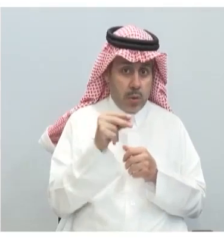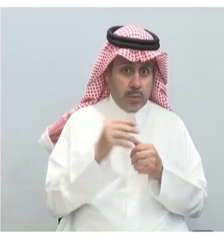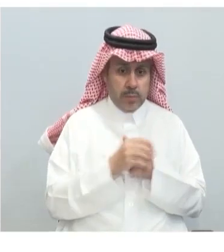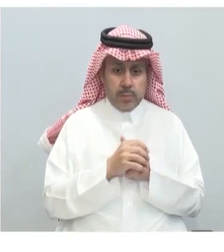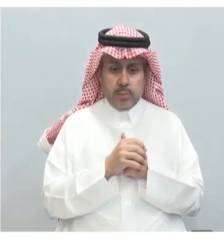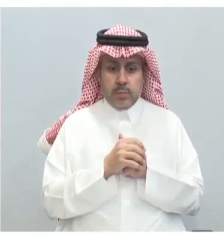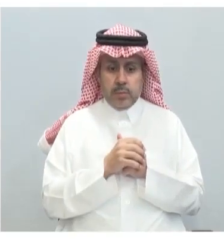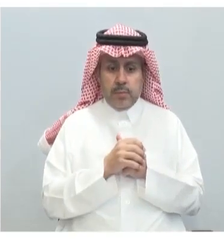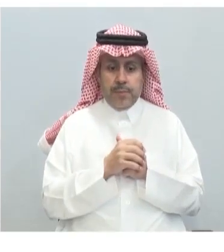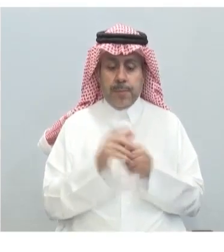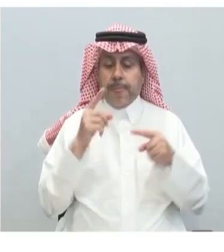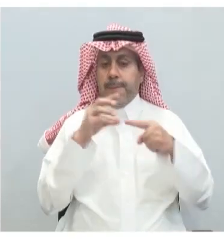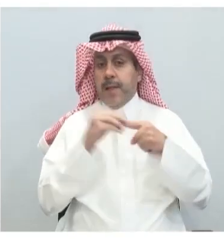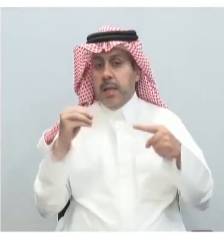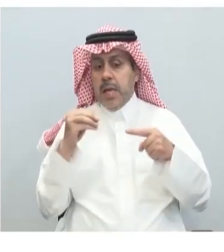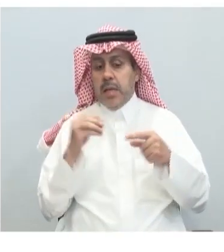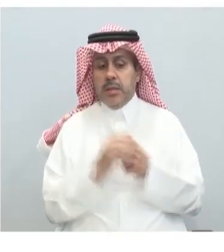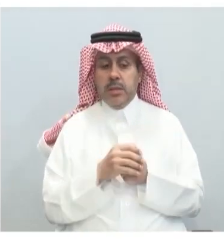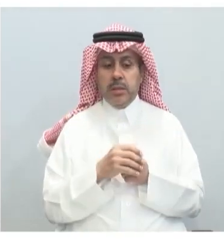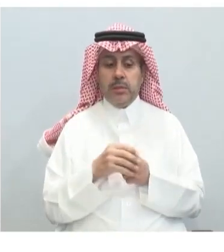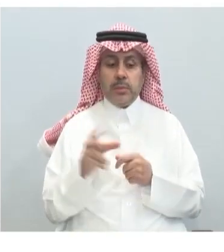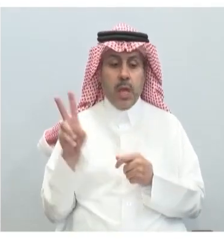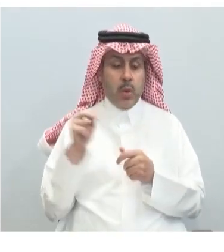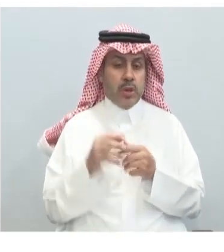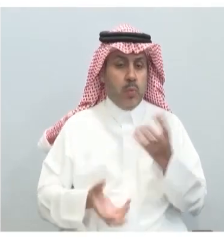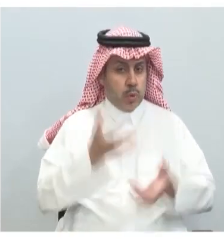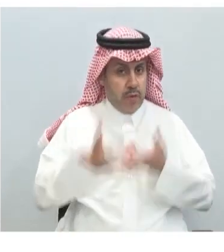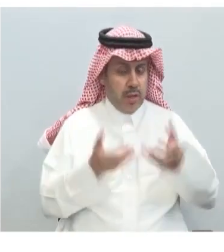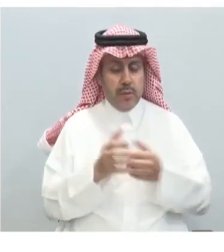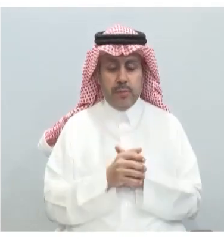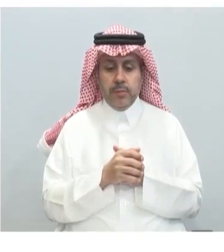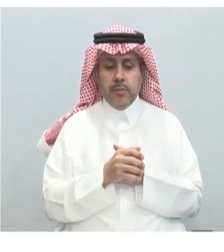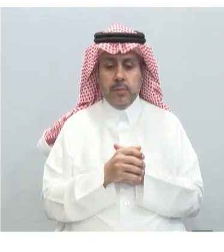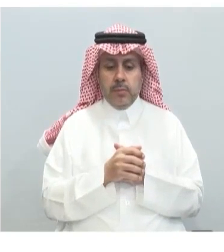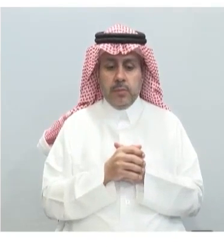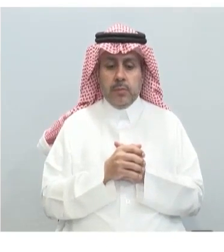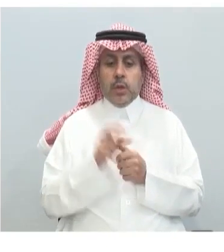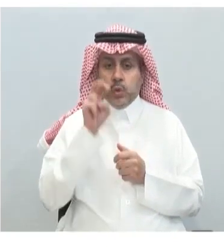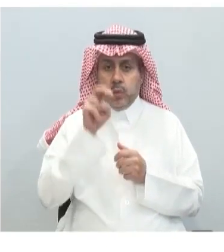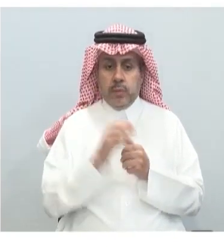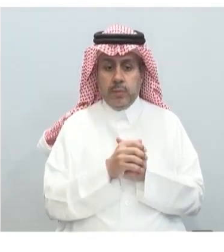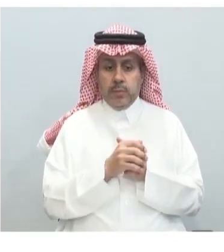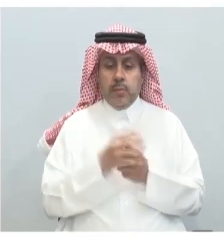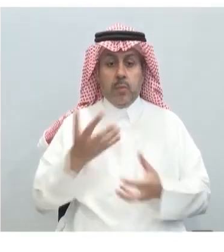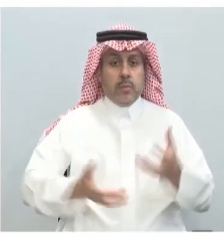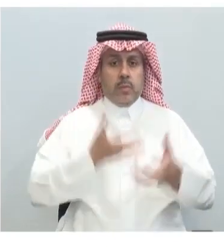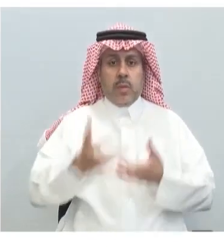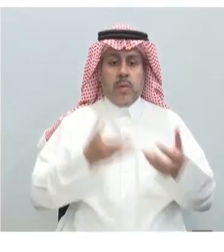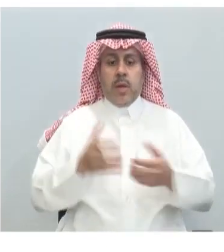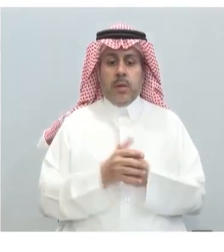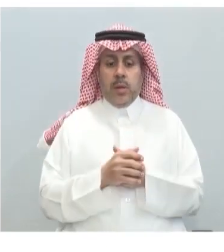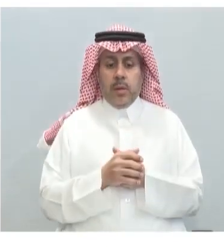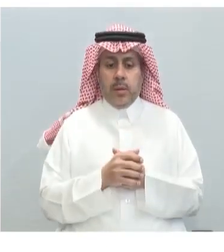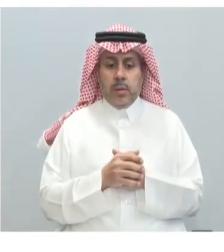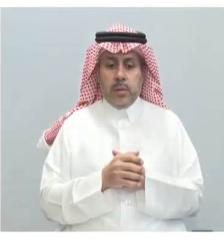للنواتج ناقص مجموع حراره التكوين القياسيه للمتفاعلات سترى الان اين هي المتفاعلات هذه